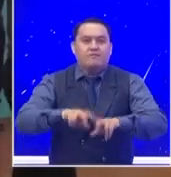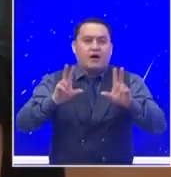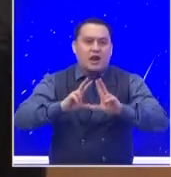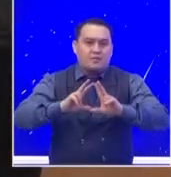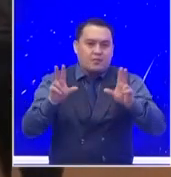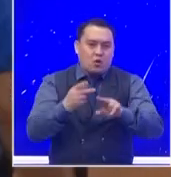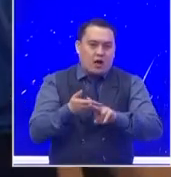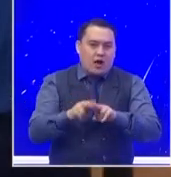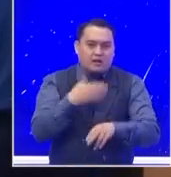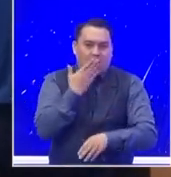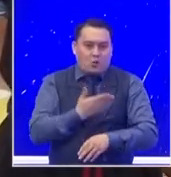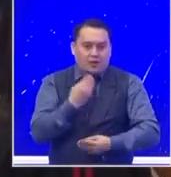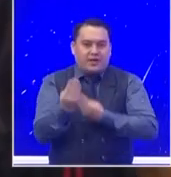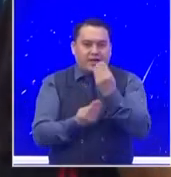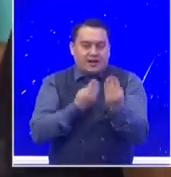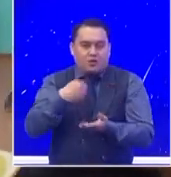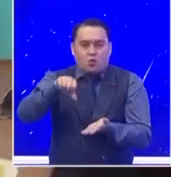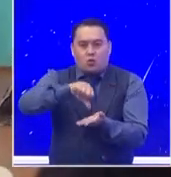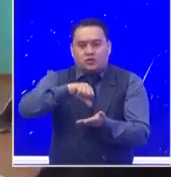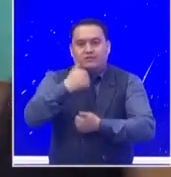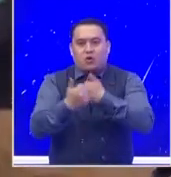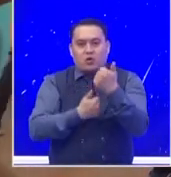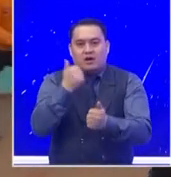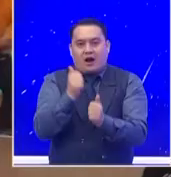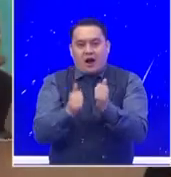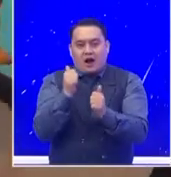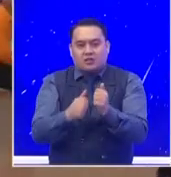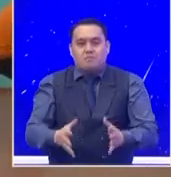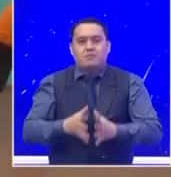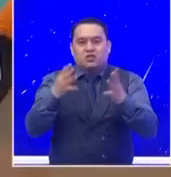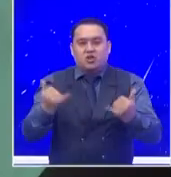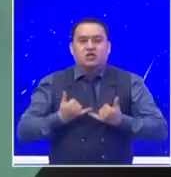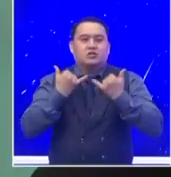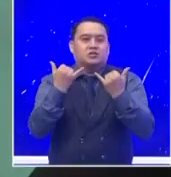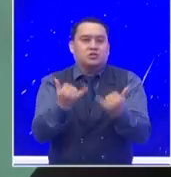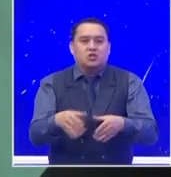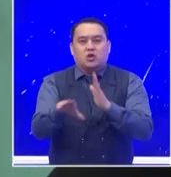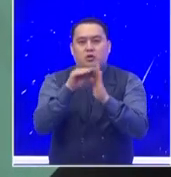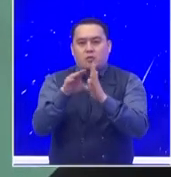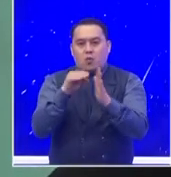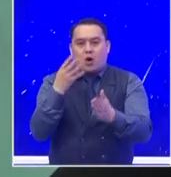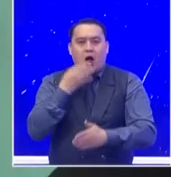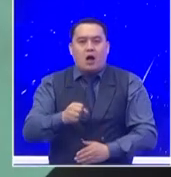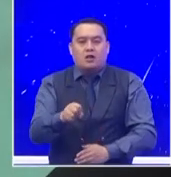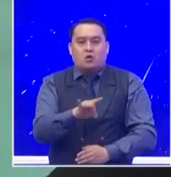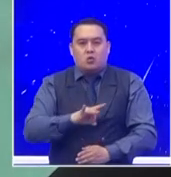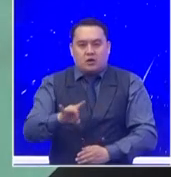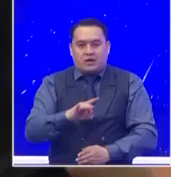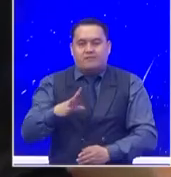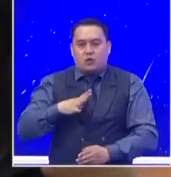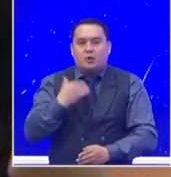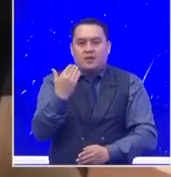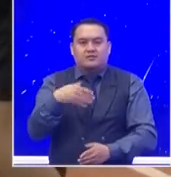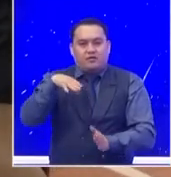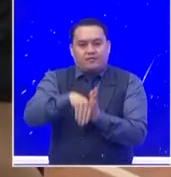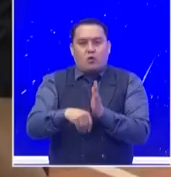одна из самых излюбленных игр. Принимать участие в турнире для каждого спортсмена – большая честь. К слову, сборная команда ветеранов Алакольского района практически всегда